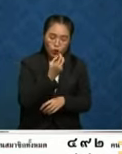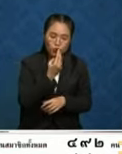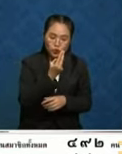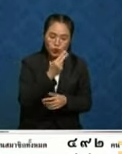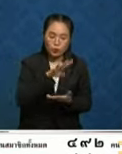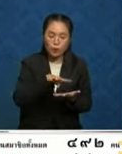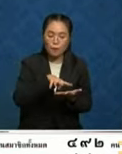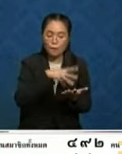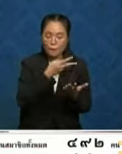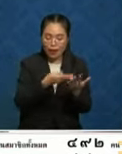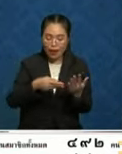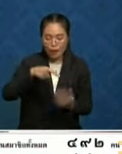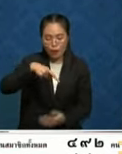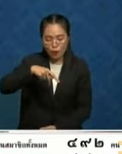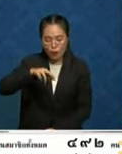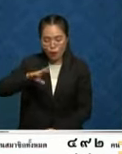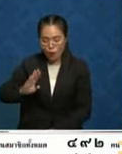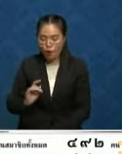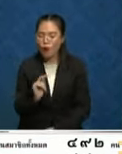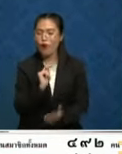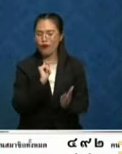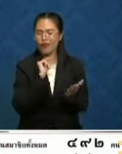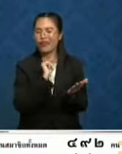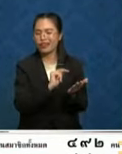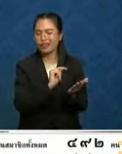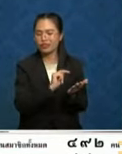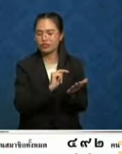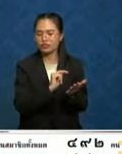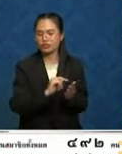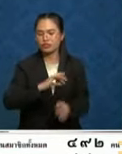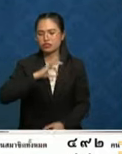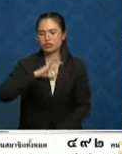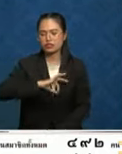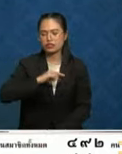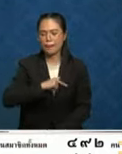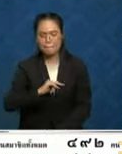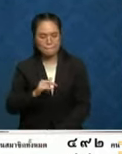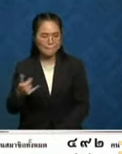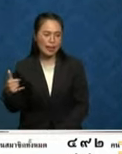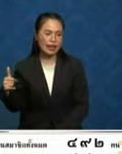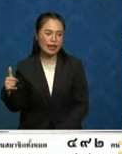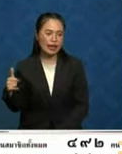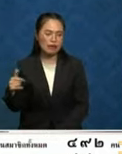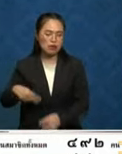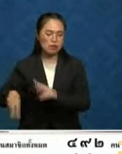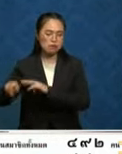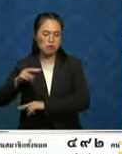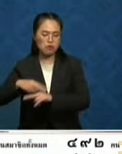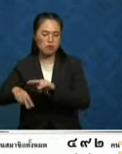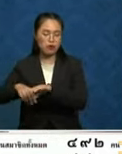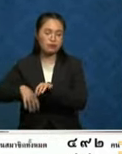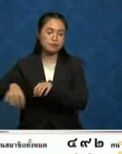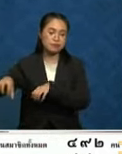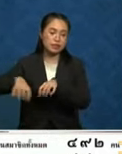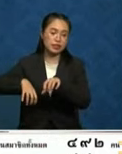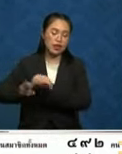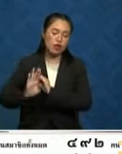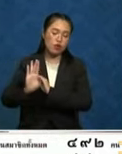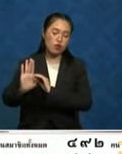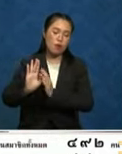กล่าวเนี่ยผมยังไม่เห็นนะครับว่าจะเกิดความเชื่อมั่นได้อย่างไรว่าการบริหารจัดการของม